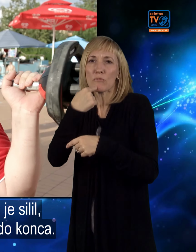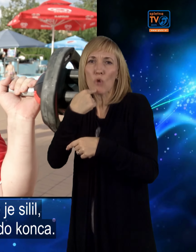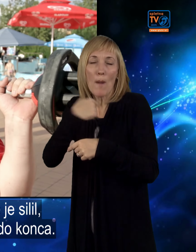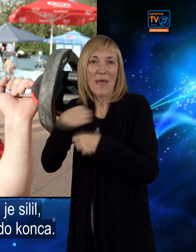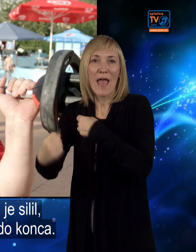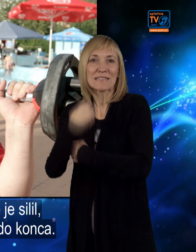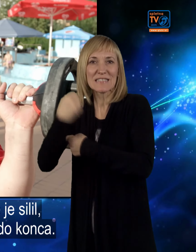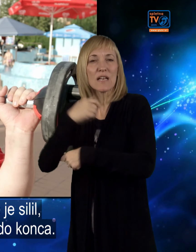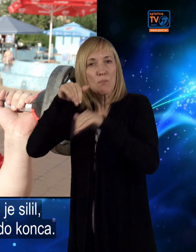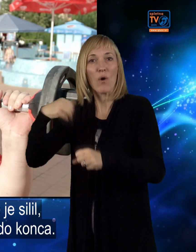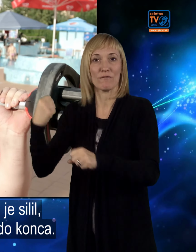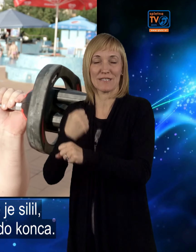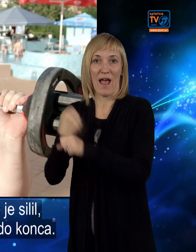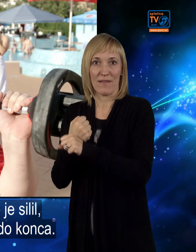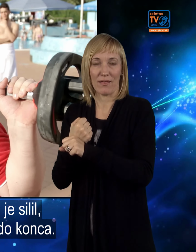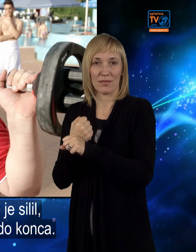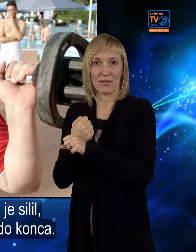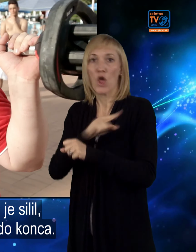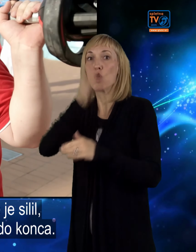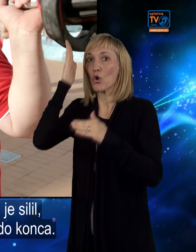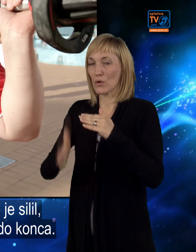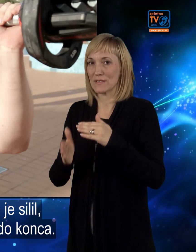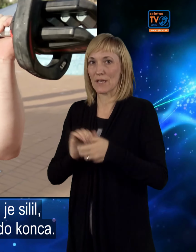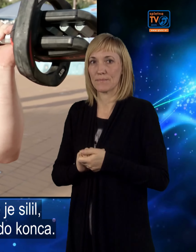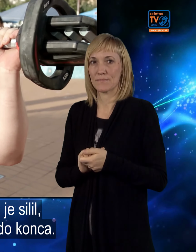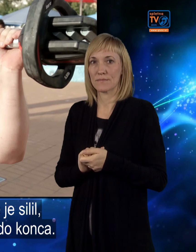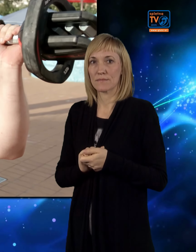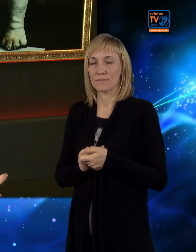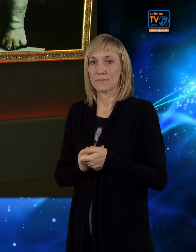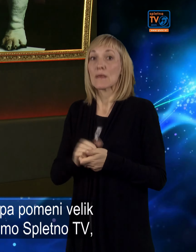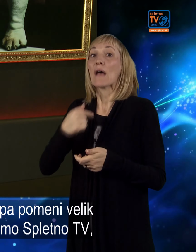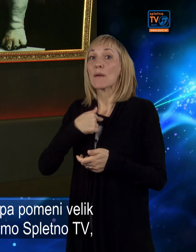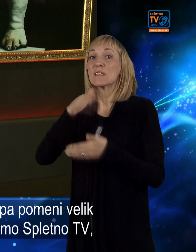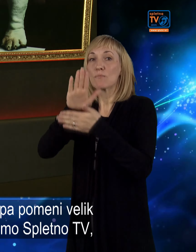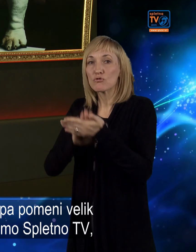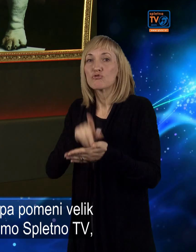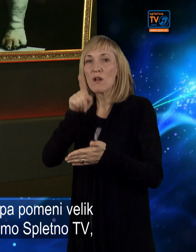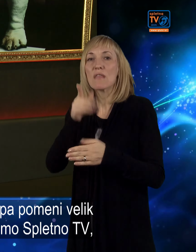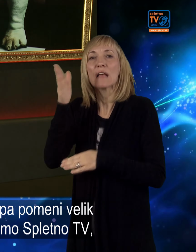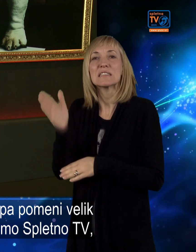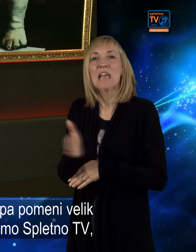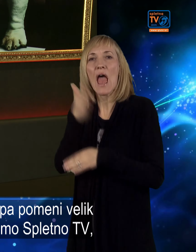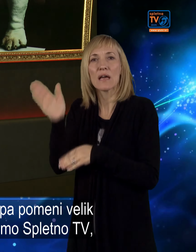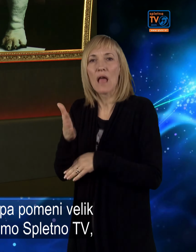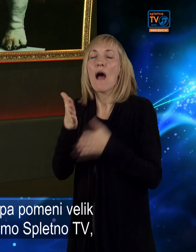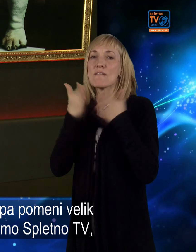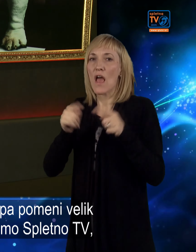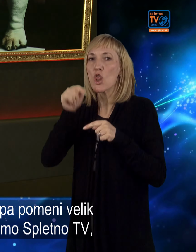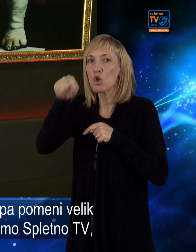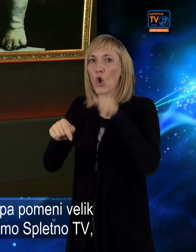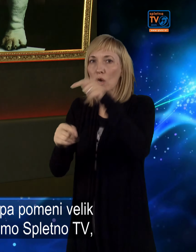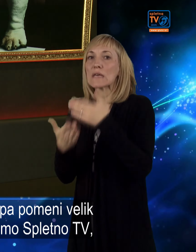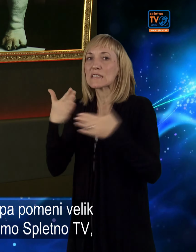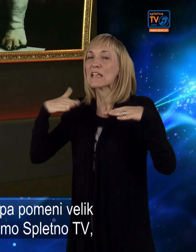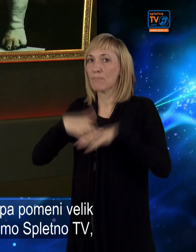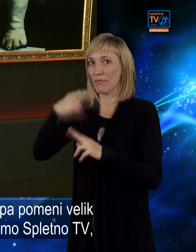silil, ki me je silil, da sem vztrajal do konca. Da smo se pa lotili serije, pa pomeni velik korak